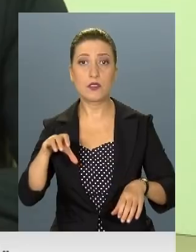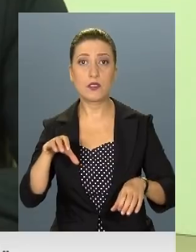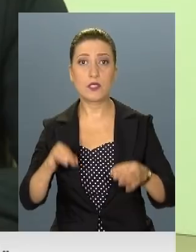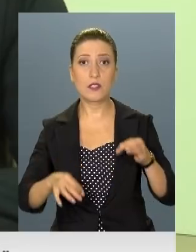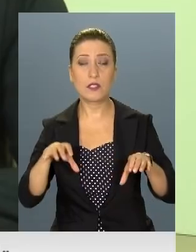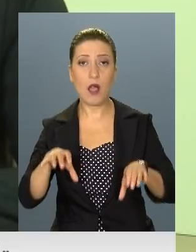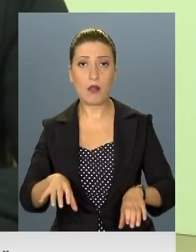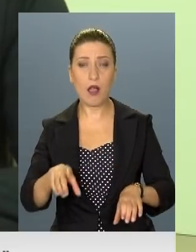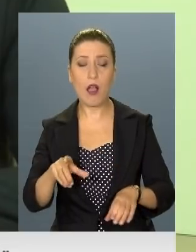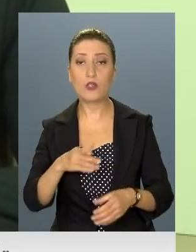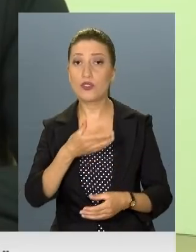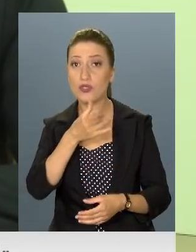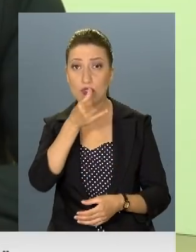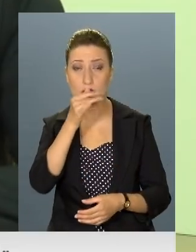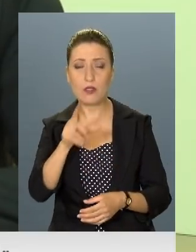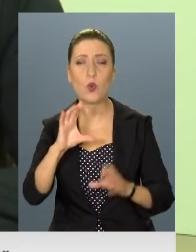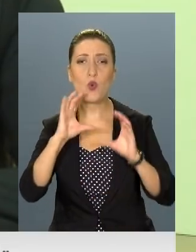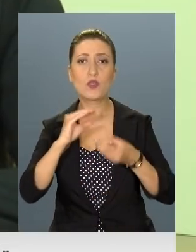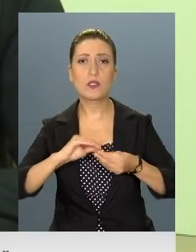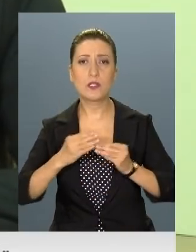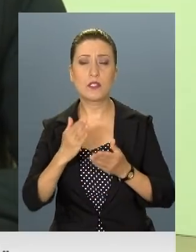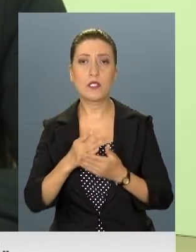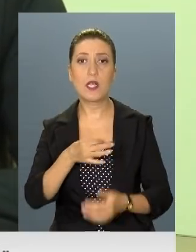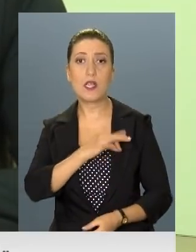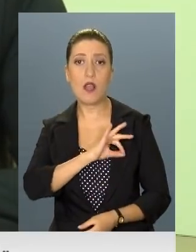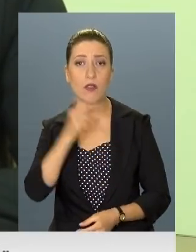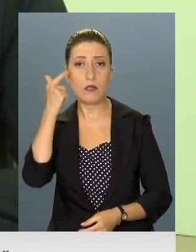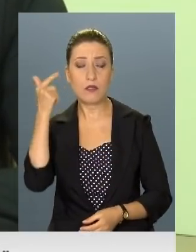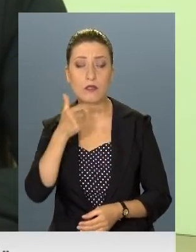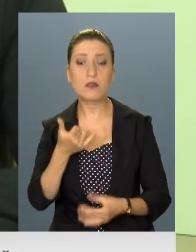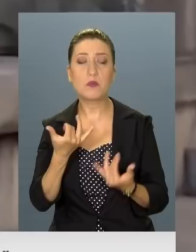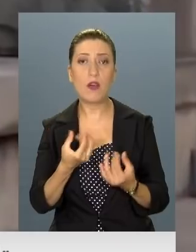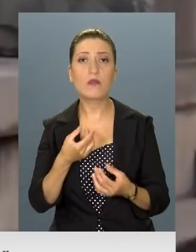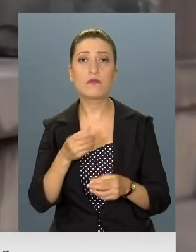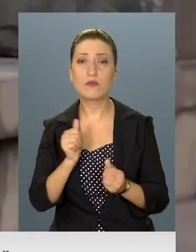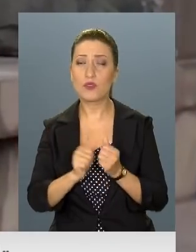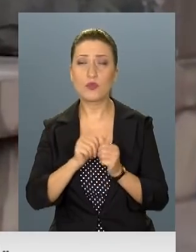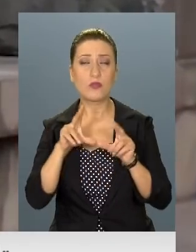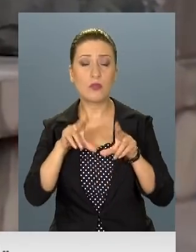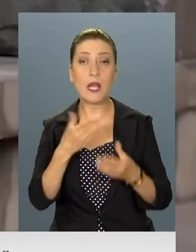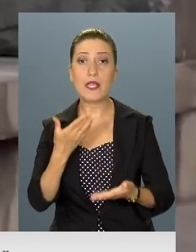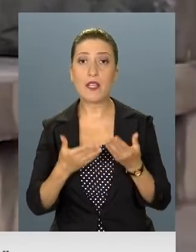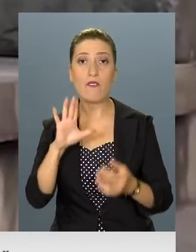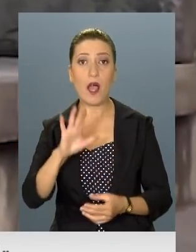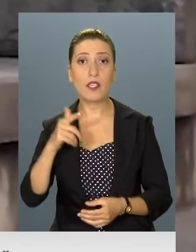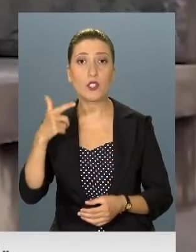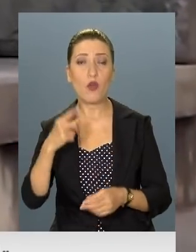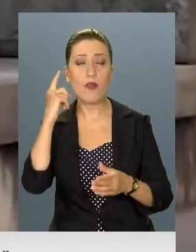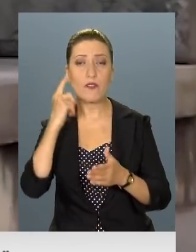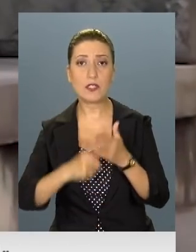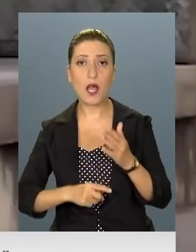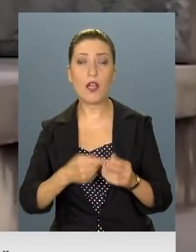կարծում եմ նա կունենա լուրջ խնդիրներ։ Իրավագետները այս օրերին հաճախ են ասում, եթե Վահե Գրիգորյանը վստահ է, որ Հրայր